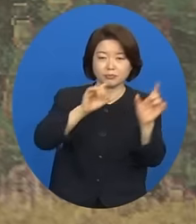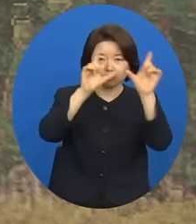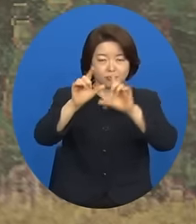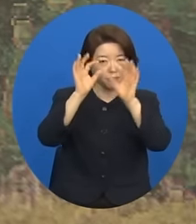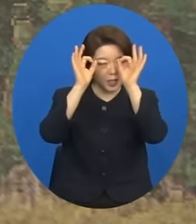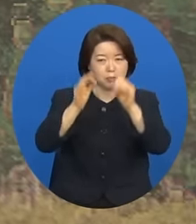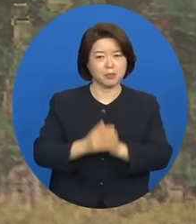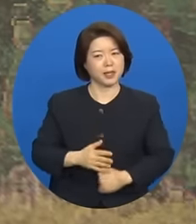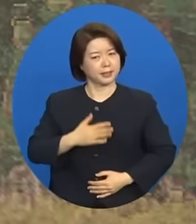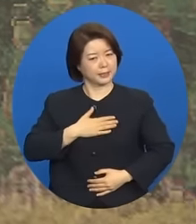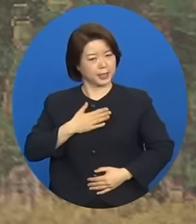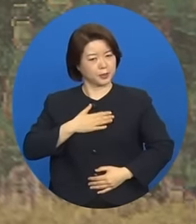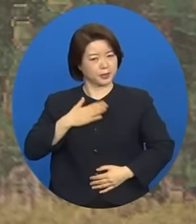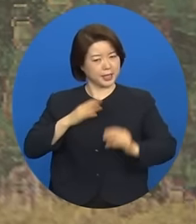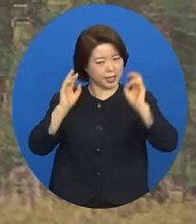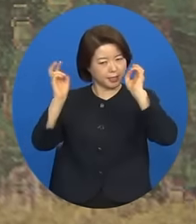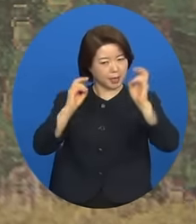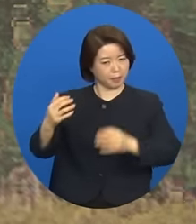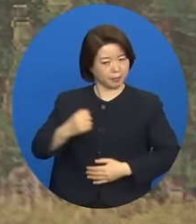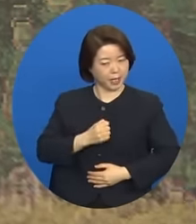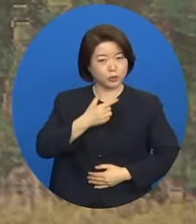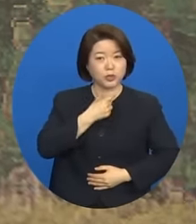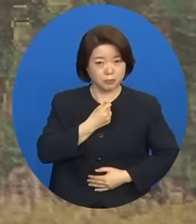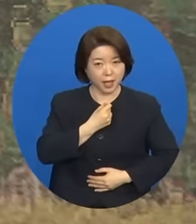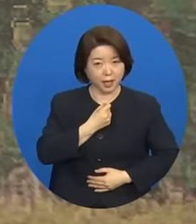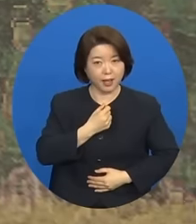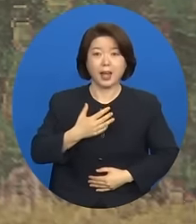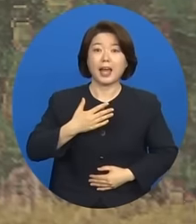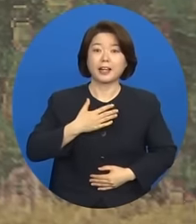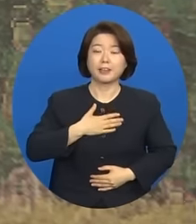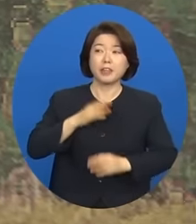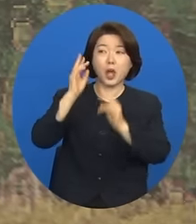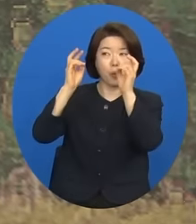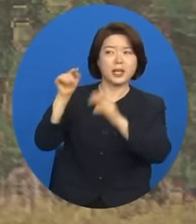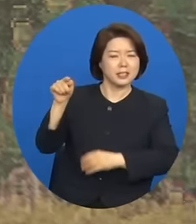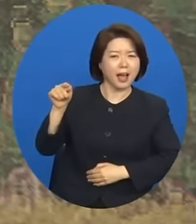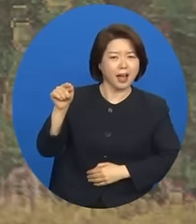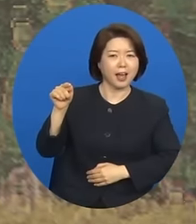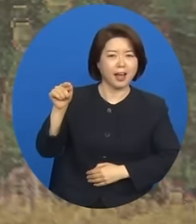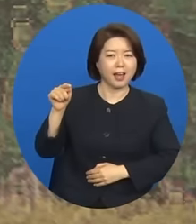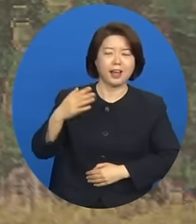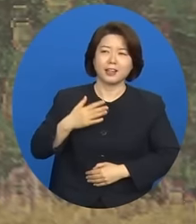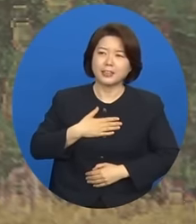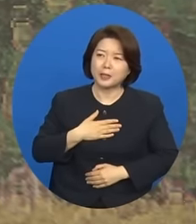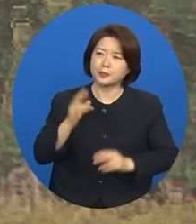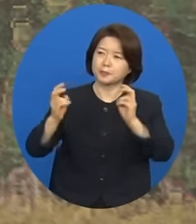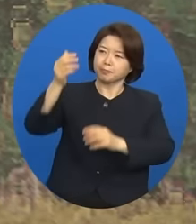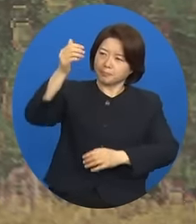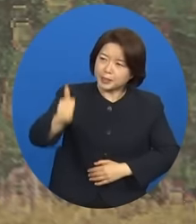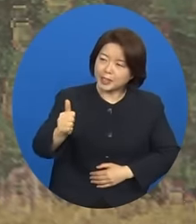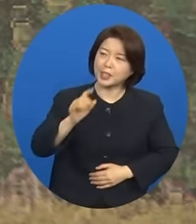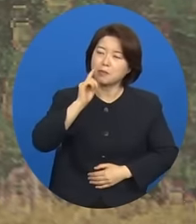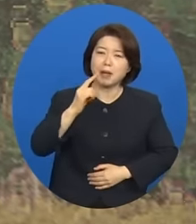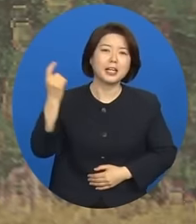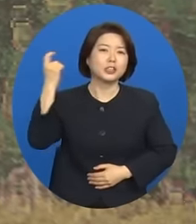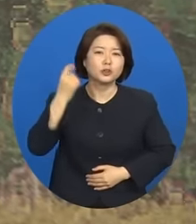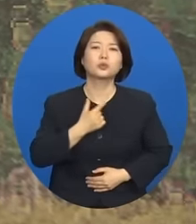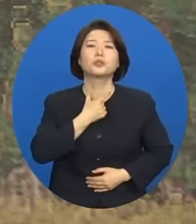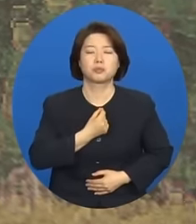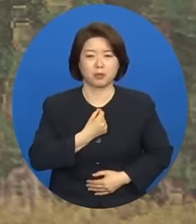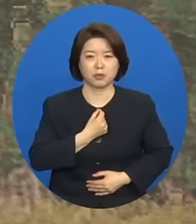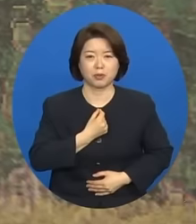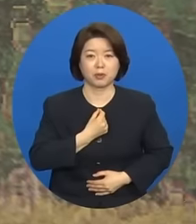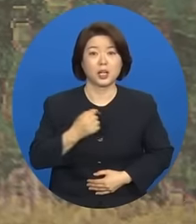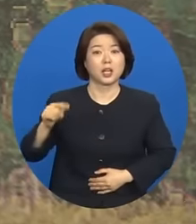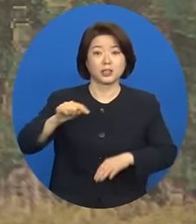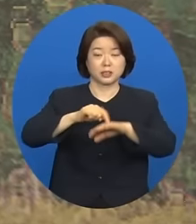아 나도 내 사업하고 싶다. 내 회사라고 할 수 있는 나도 사장 소리 좀 듣고 싶다라고 하는 그 마음이